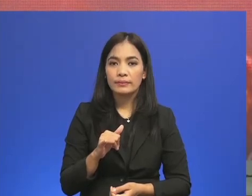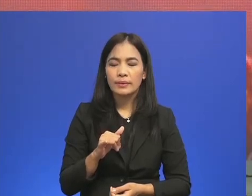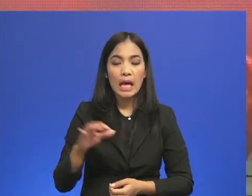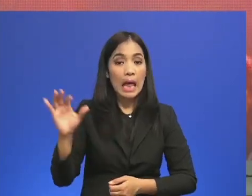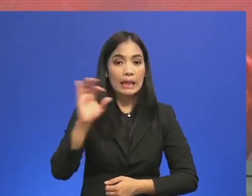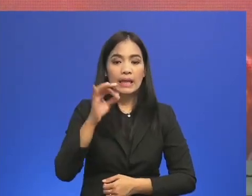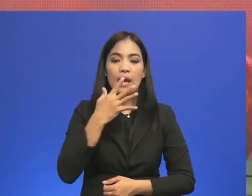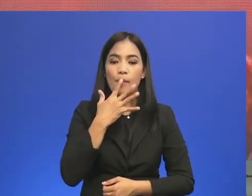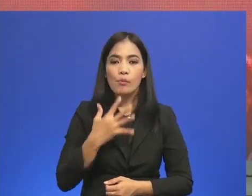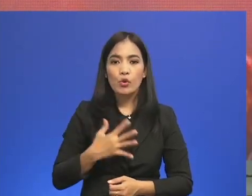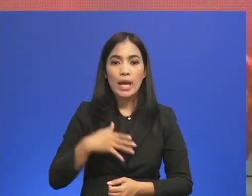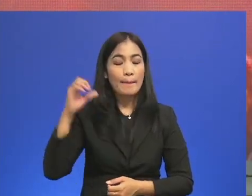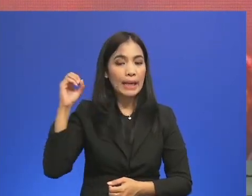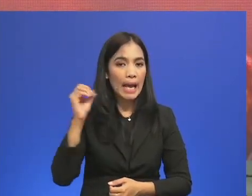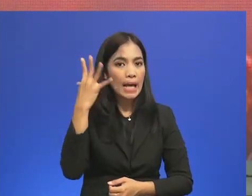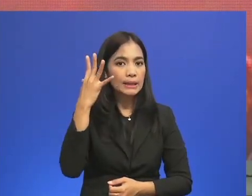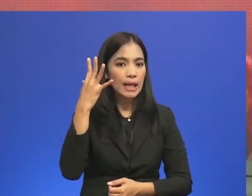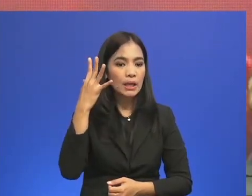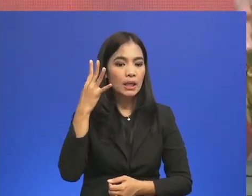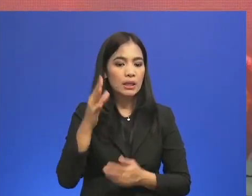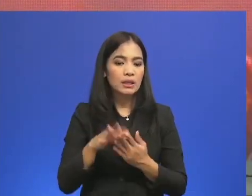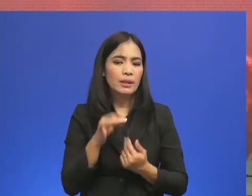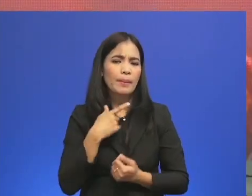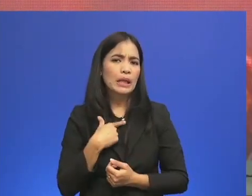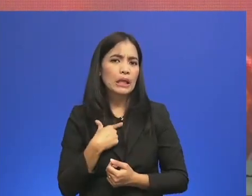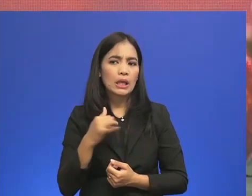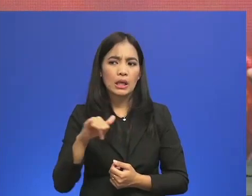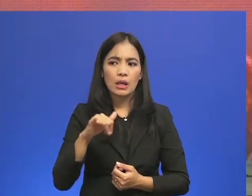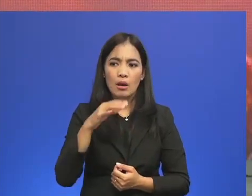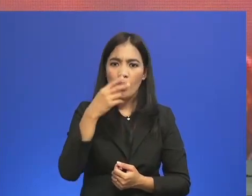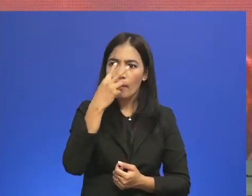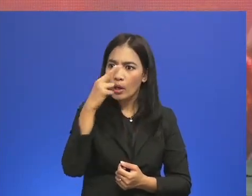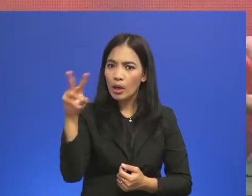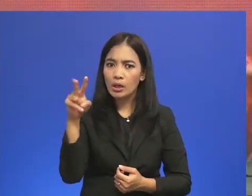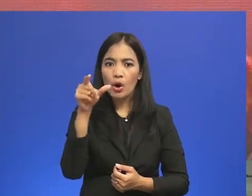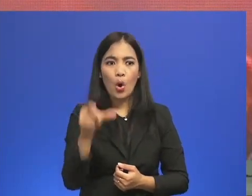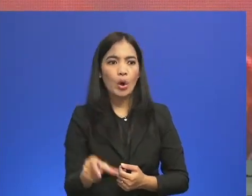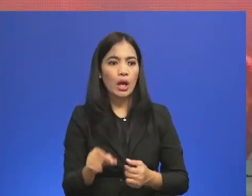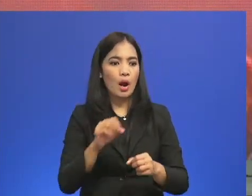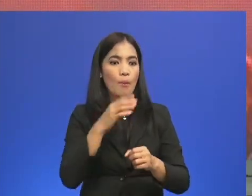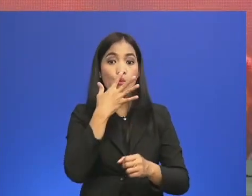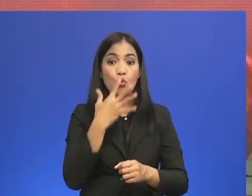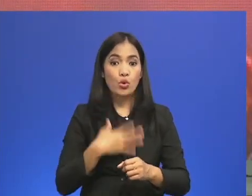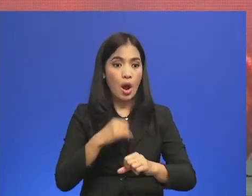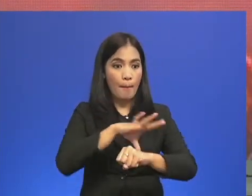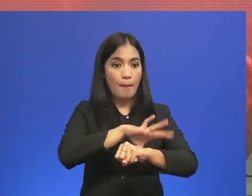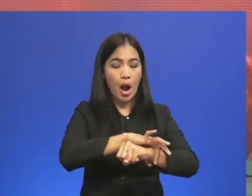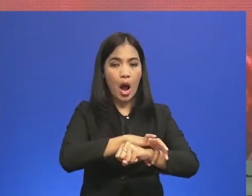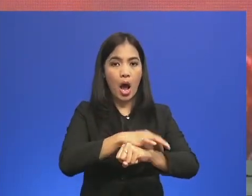tidak memiliki perhiasan jadi minder melihat wanita yang memakai emas, berlian,